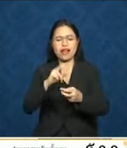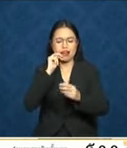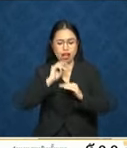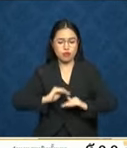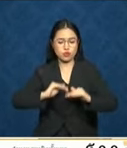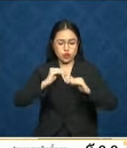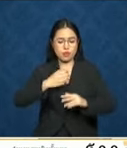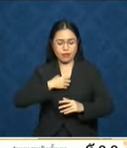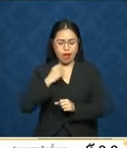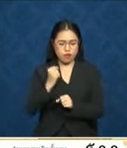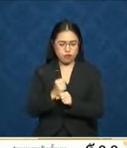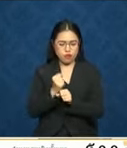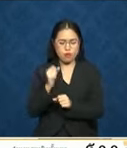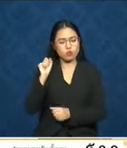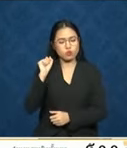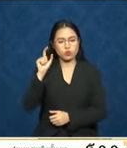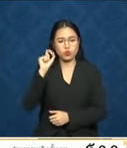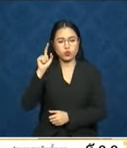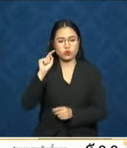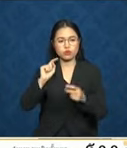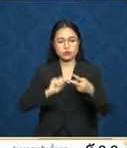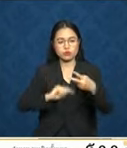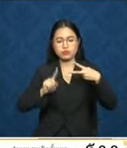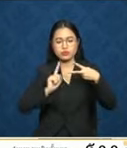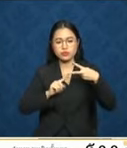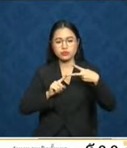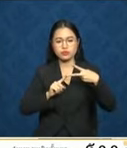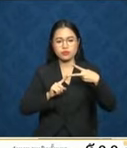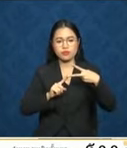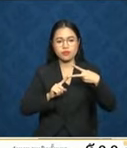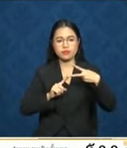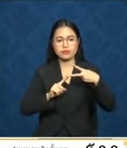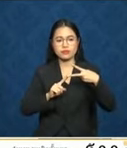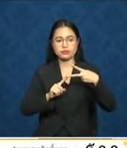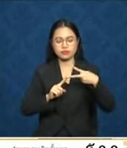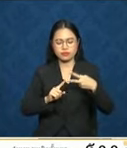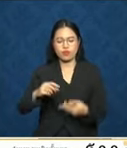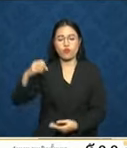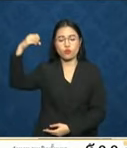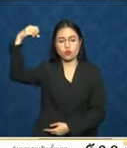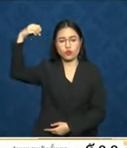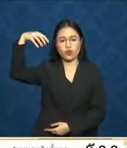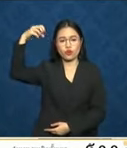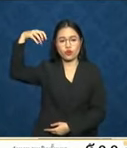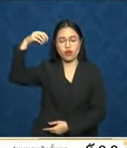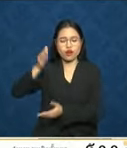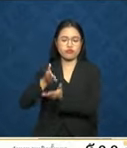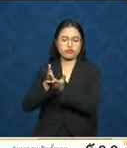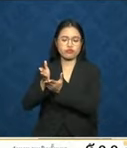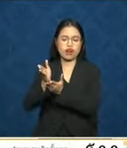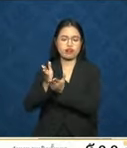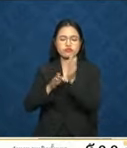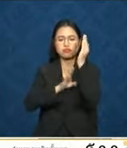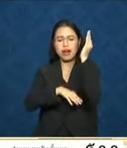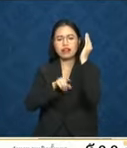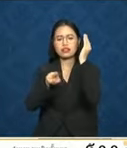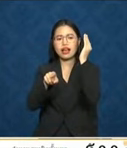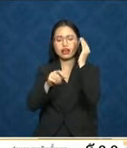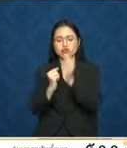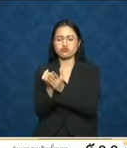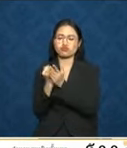ให้รีบดำเนินการโดยด่วนนะคะเรื่องที่2ค่ะอยากจะให้ทางการไฟฟ้าส่วนภูมิภาคนะคะให้ไปช่วย